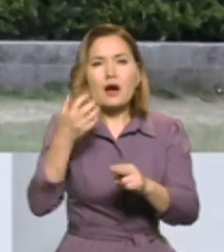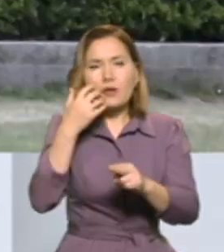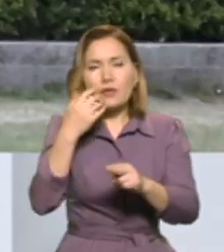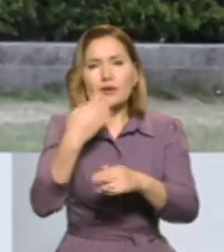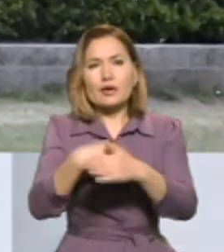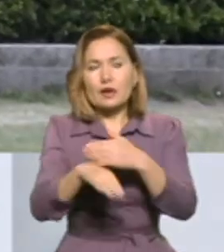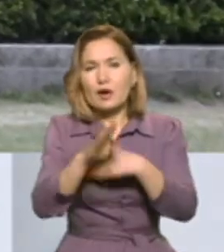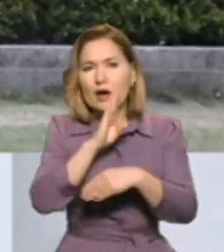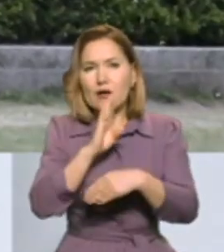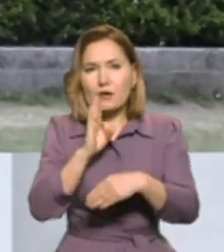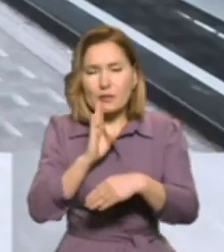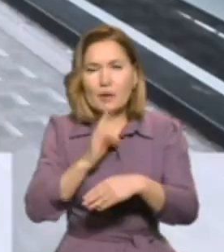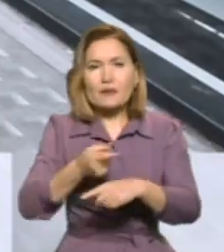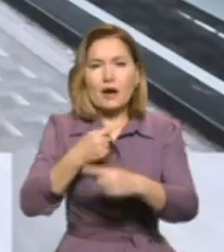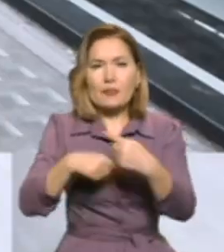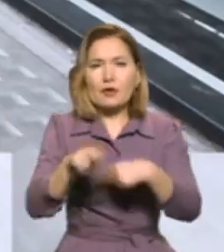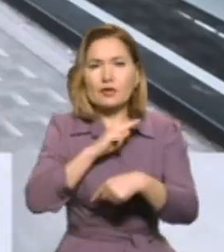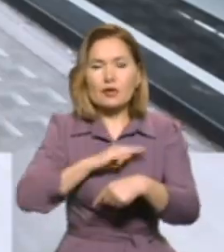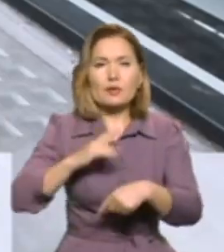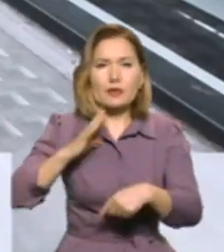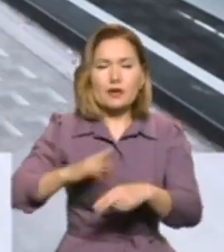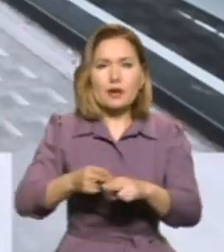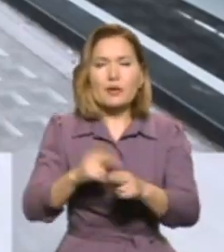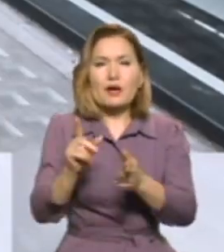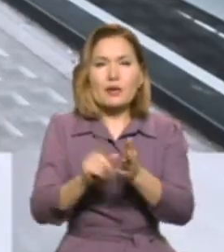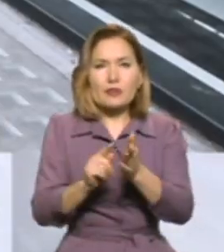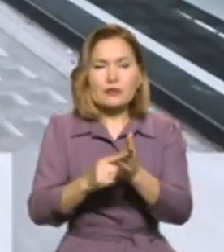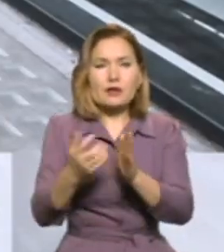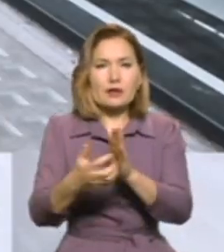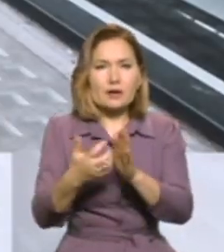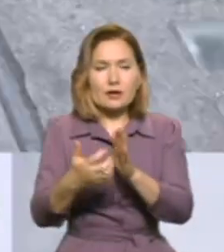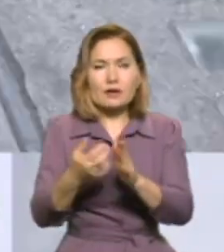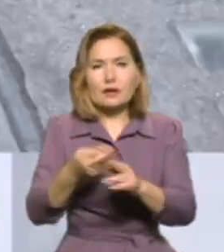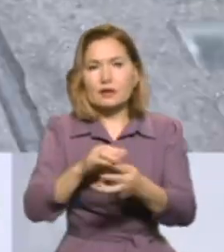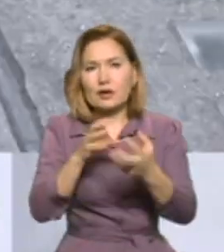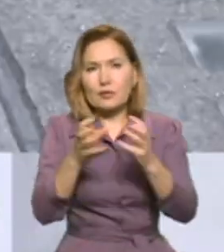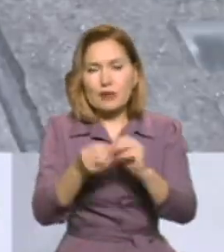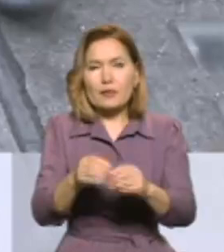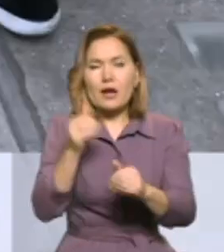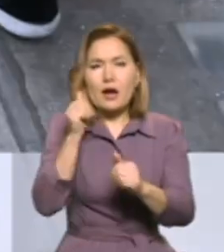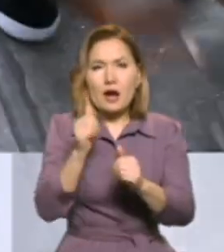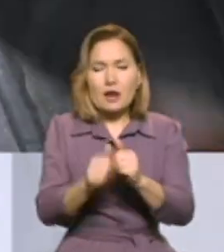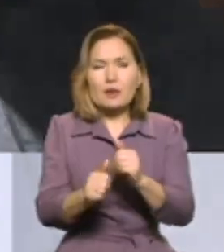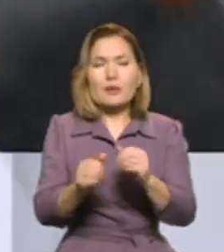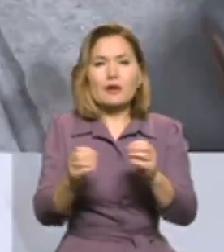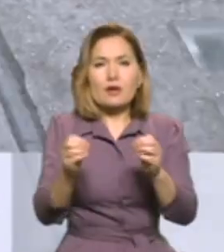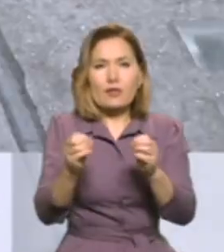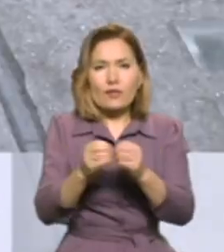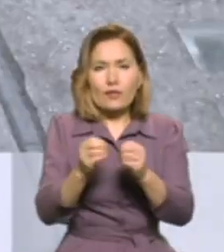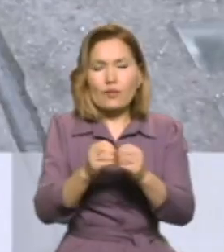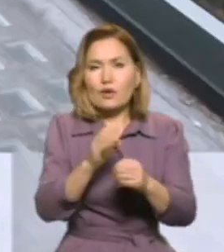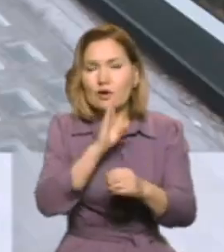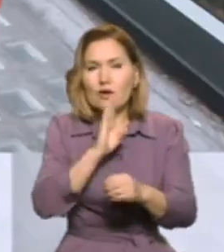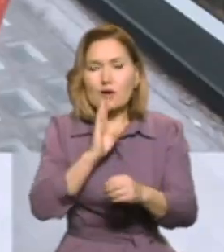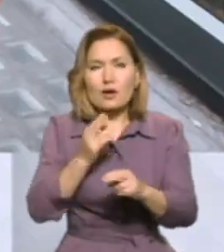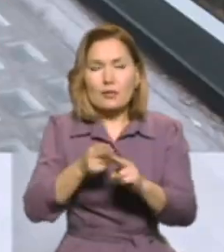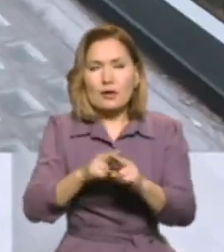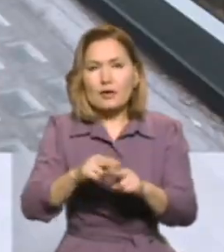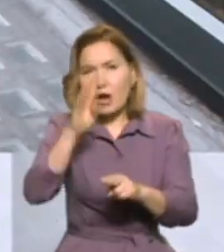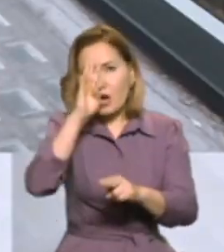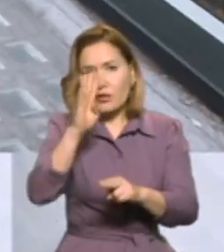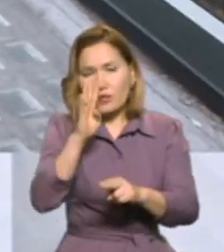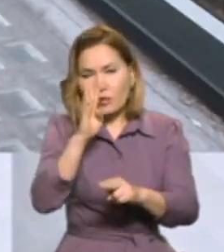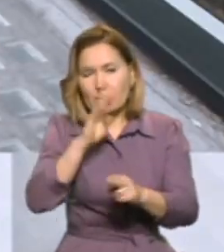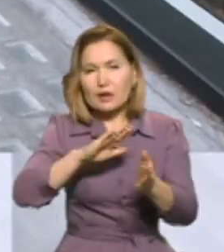аналар жұмысқа шығуға мәжбүр, өйткені жәрдемақы жетпейді. Зерттеуге қатысқан әрбір 10-шы әйел босанғаннан кейін 4 айдан соң